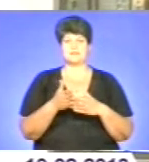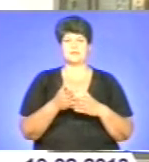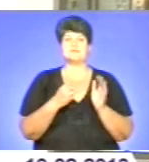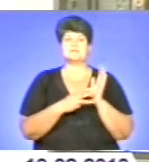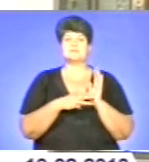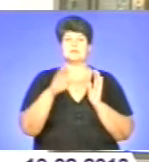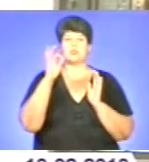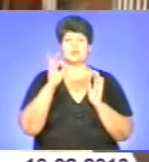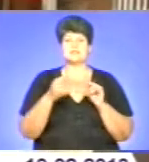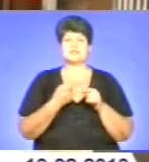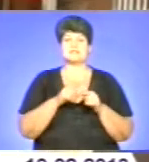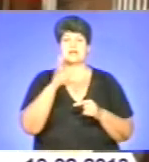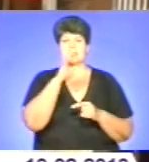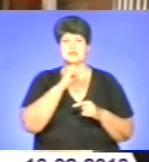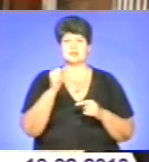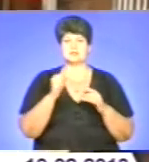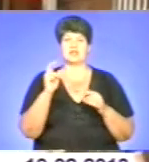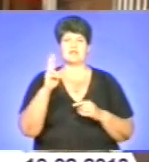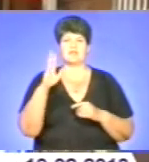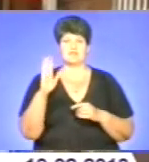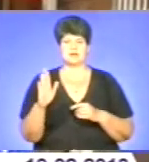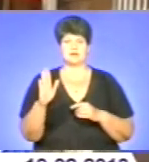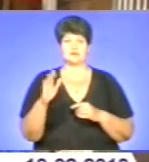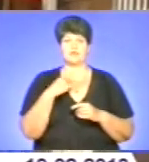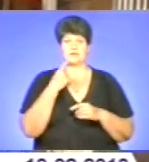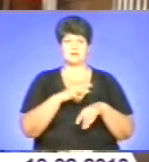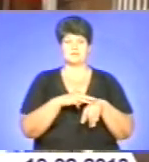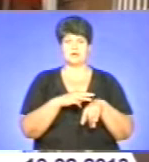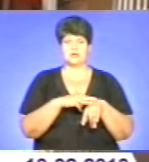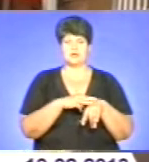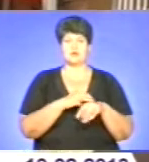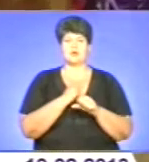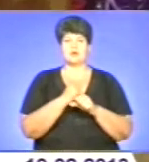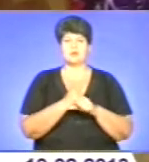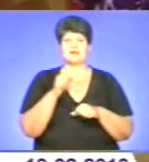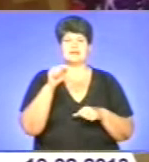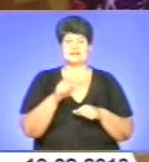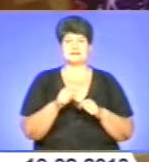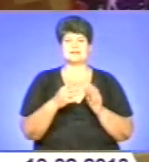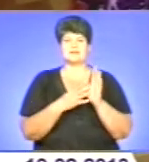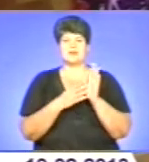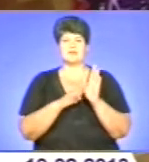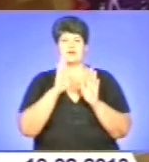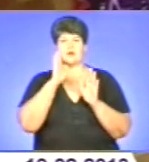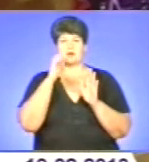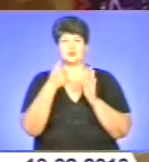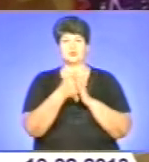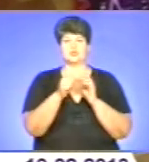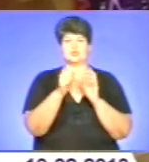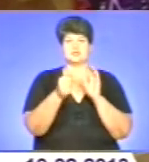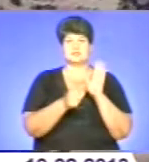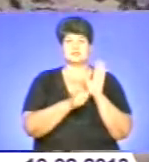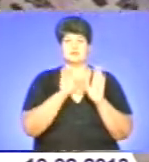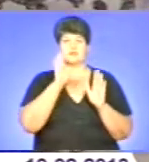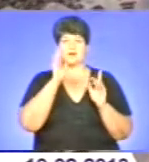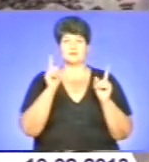крадіжок - це квартирні крадіжки кажуть правоохоронці здійснюються вони найчастіше з 9 години ранку до 16ї